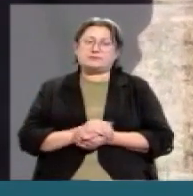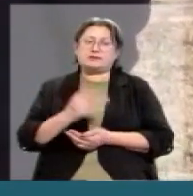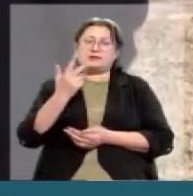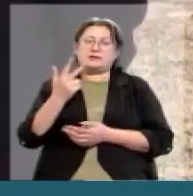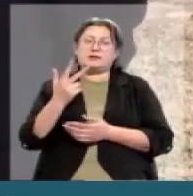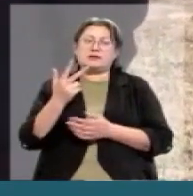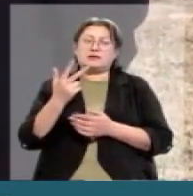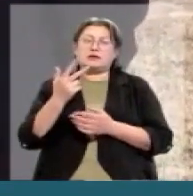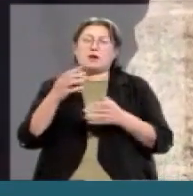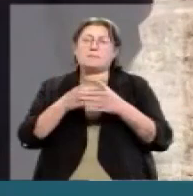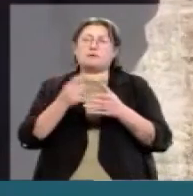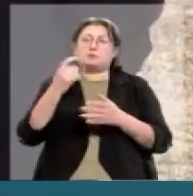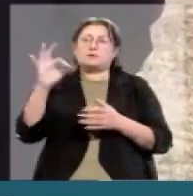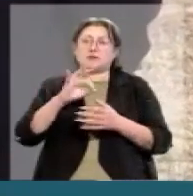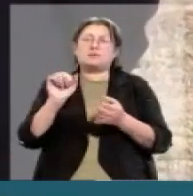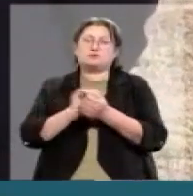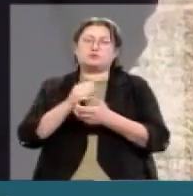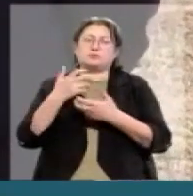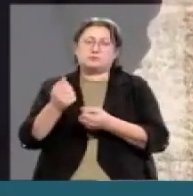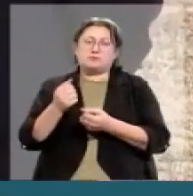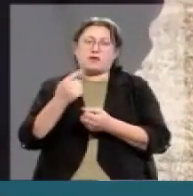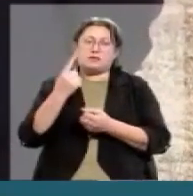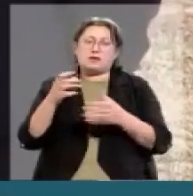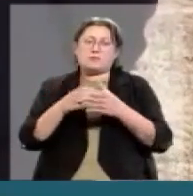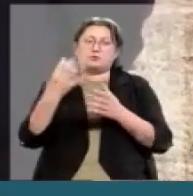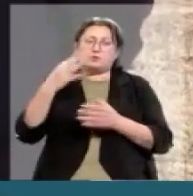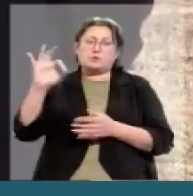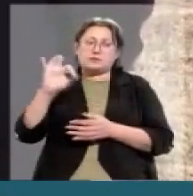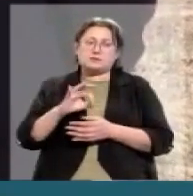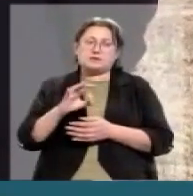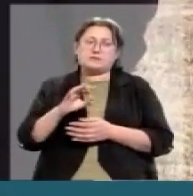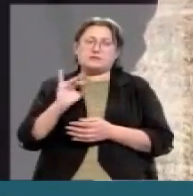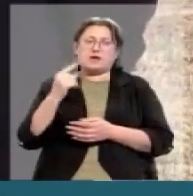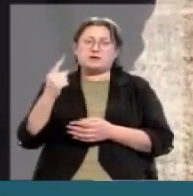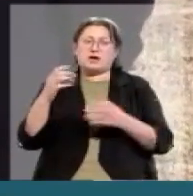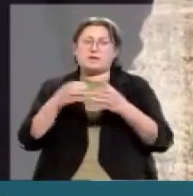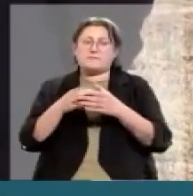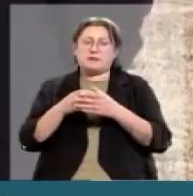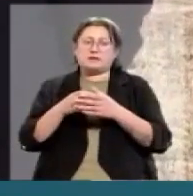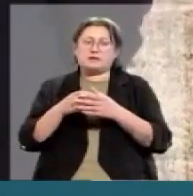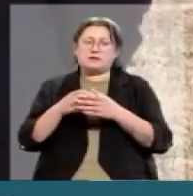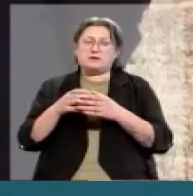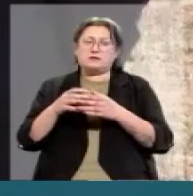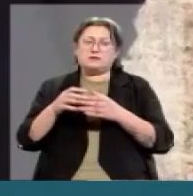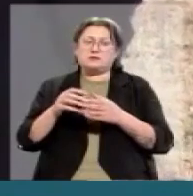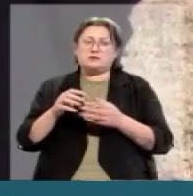компании 100% прошло. Одна компания 40%. И одна компания...